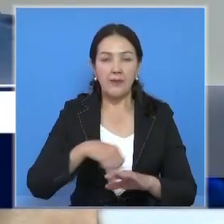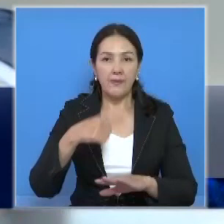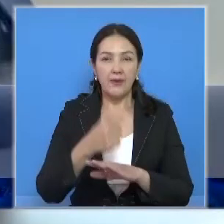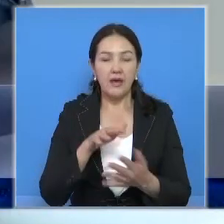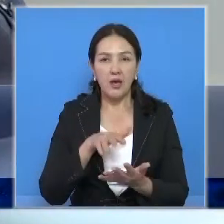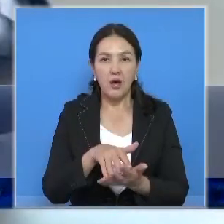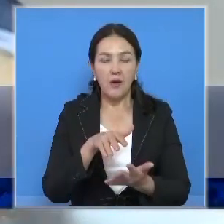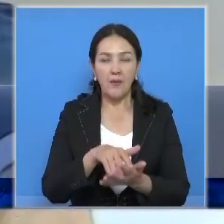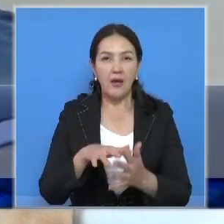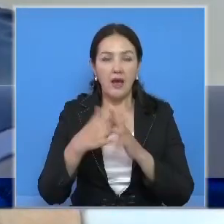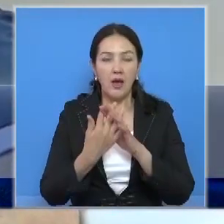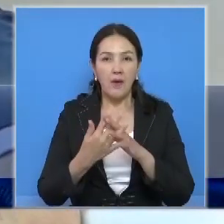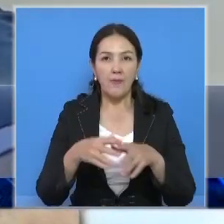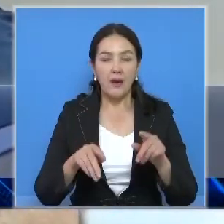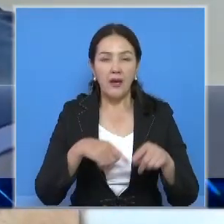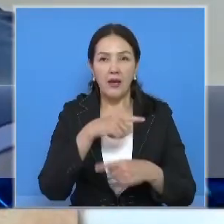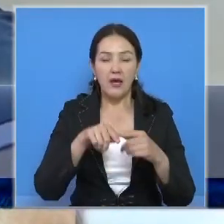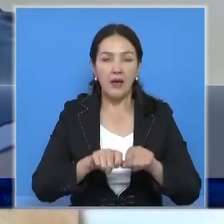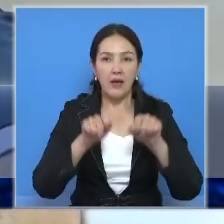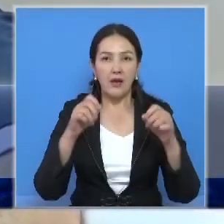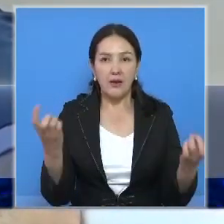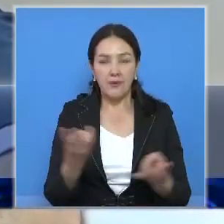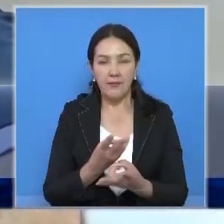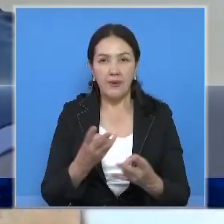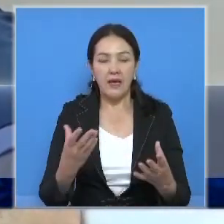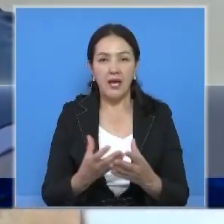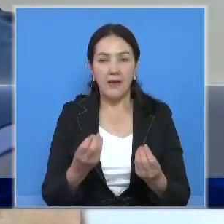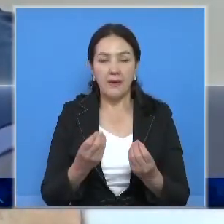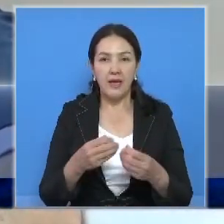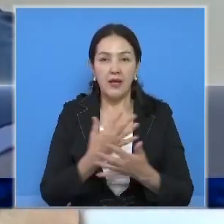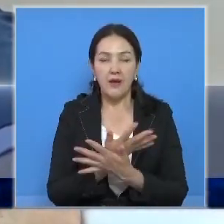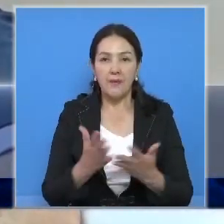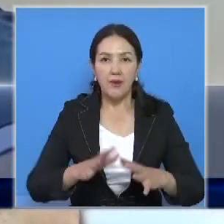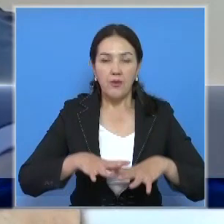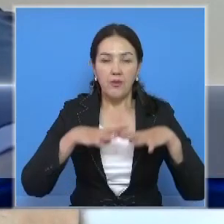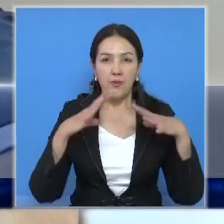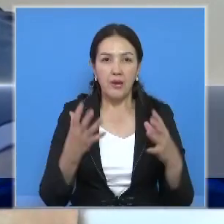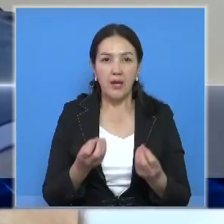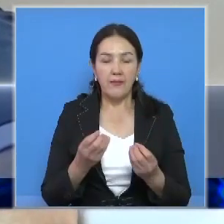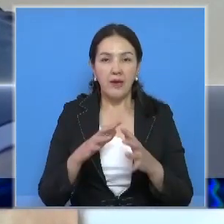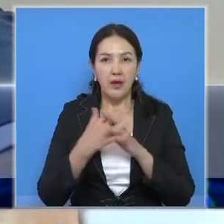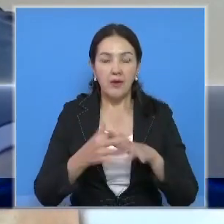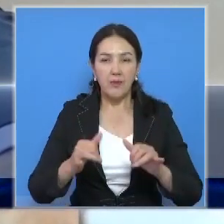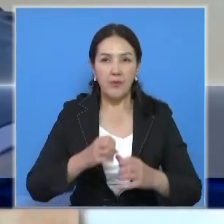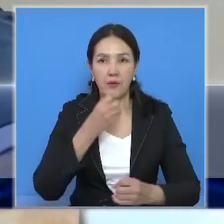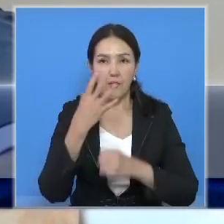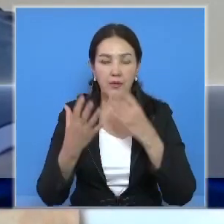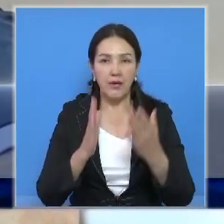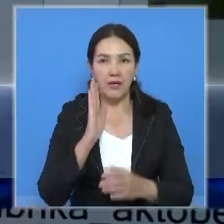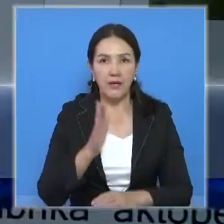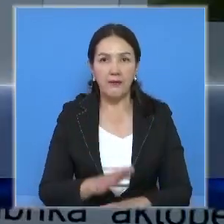өтінім беруші ауылдық жерде кәсіп ашу керек. Біз бұл жоба арқылы әрі кәсіп түрлерін көбейтеміз, әрі ауылды көркейтеміз.